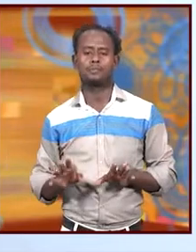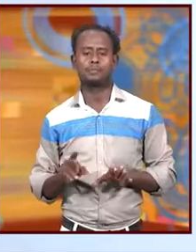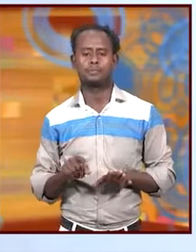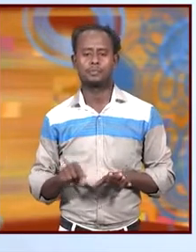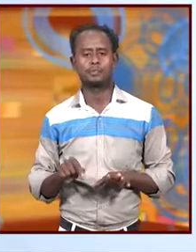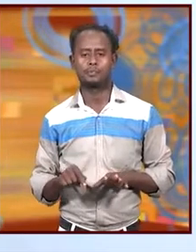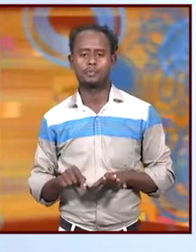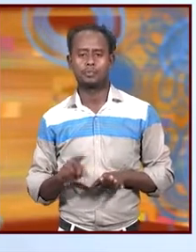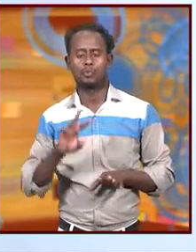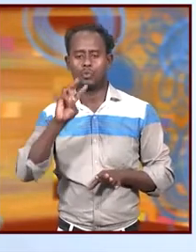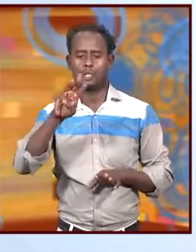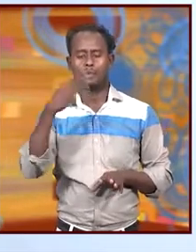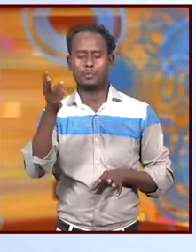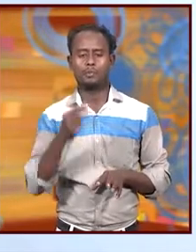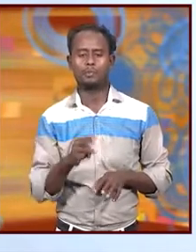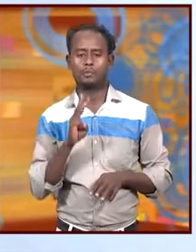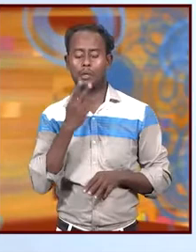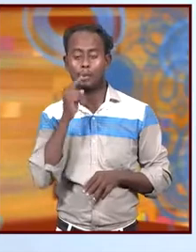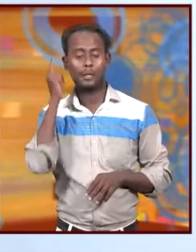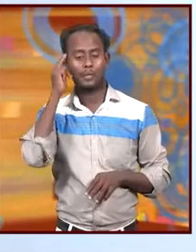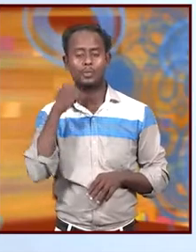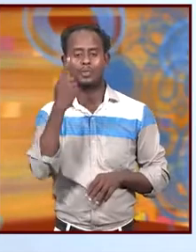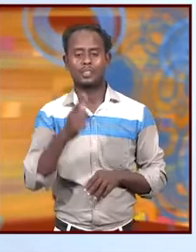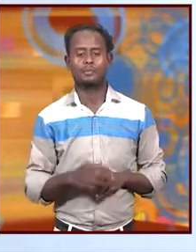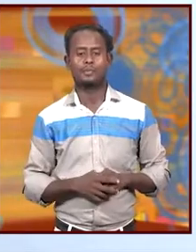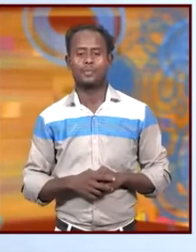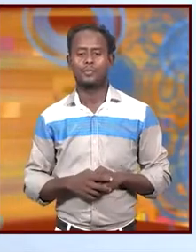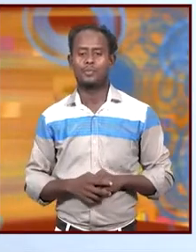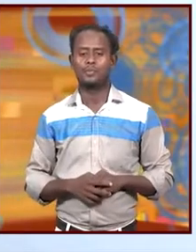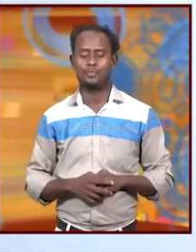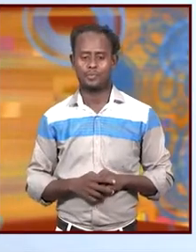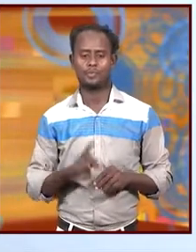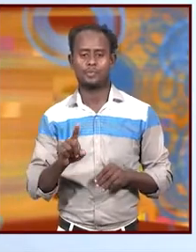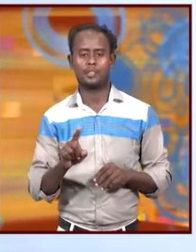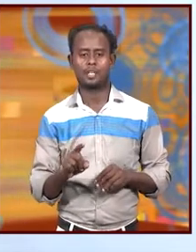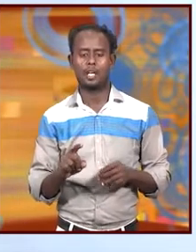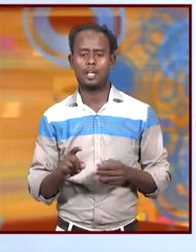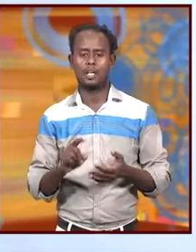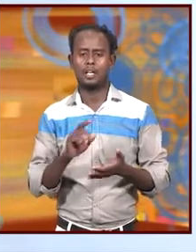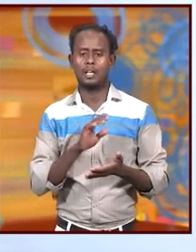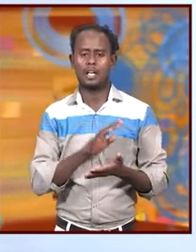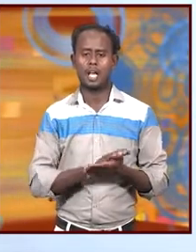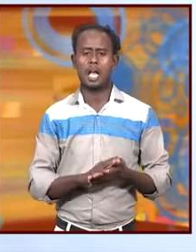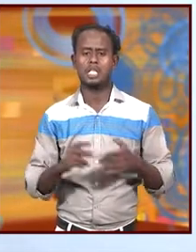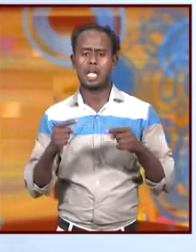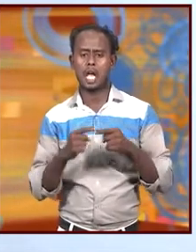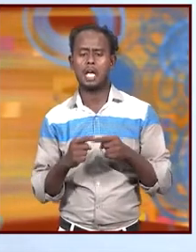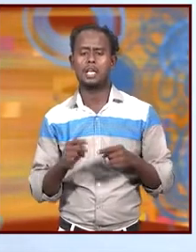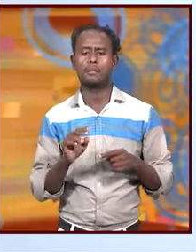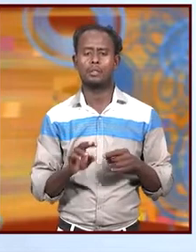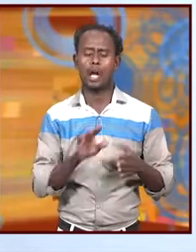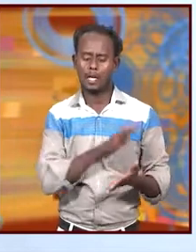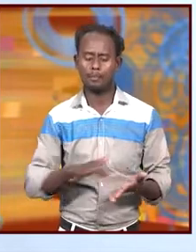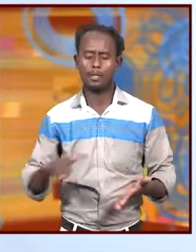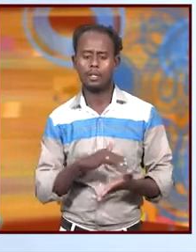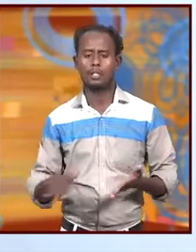சொல்லலாமா மூன்றாவது படத்திற்கு? சொல்லுங்கள் பார்க்கலாம். ஆமாம், ஹைட்ஸ் ஐ என்பது